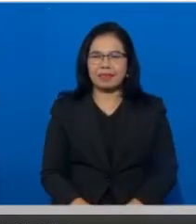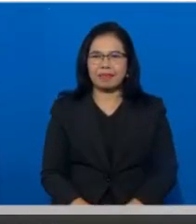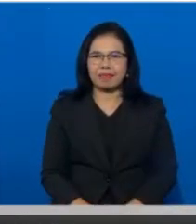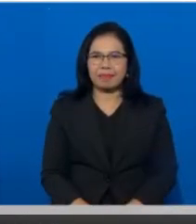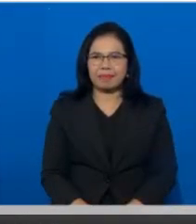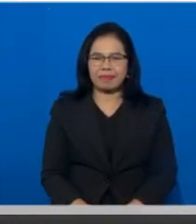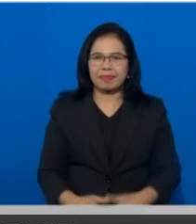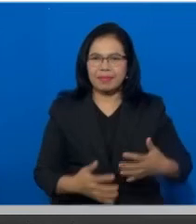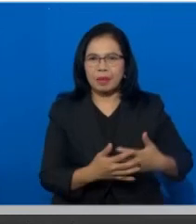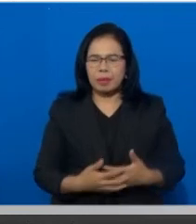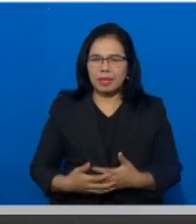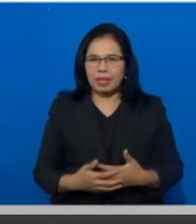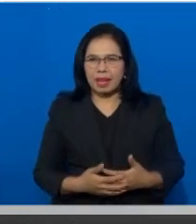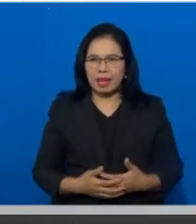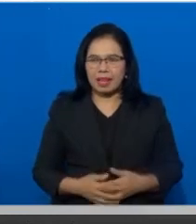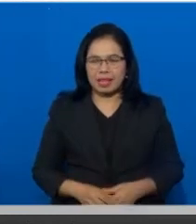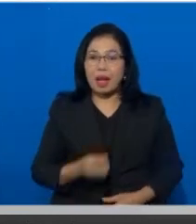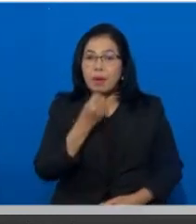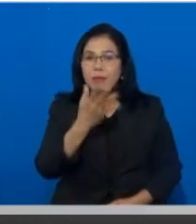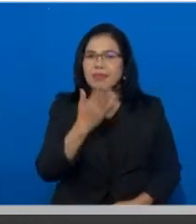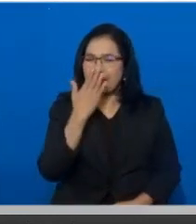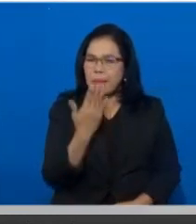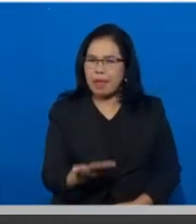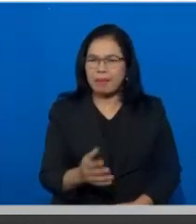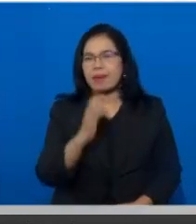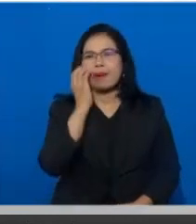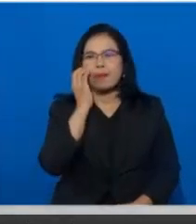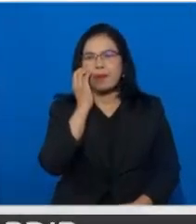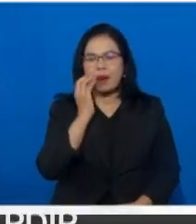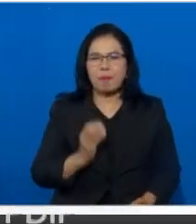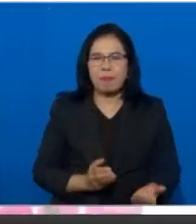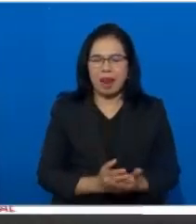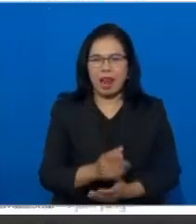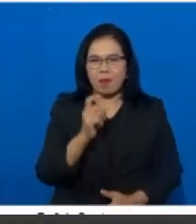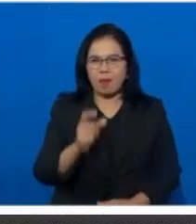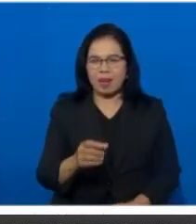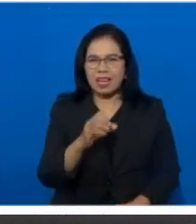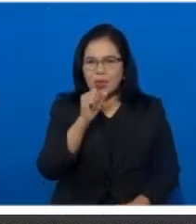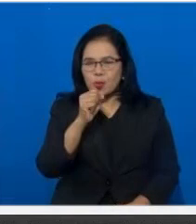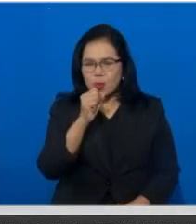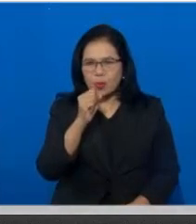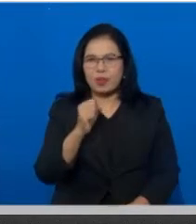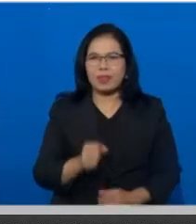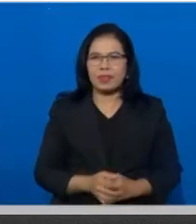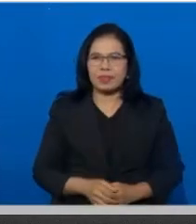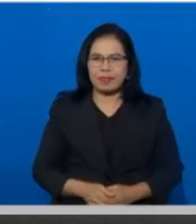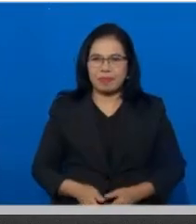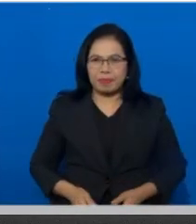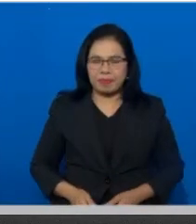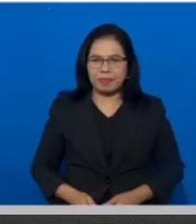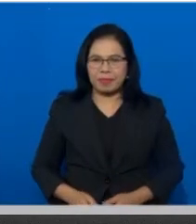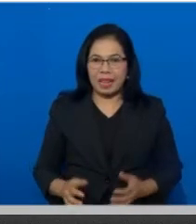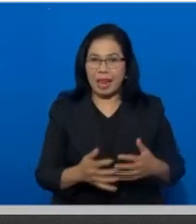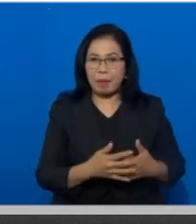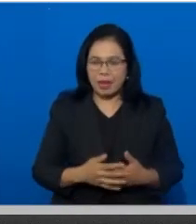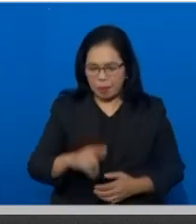Sementara itu, Amerika Serikat belum memberikan selamat pada Prabowo. Melalui juru bicara Keamanan Nasional Amerika Serikat, John Kirby, Gedung Putih menghormati hasil